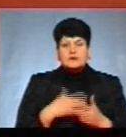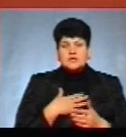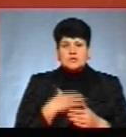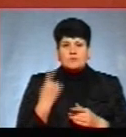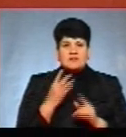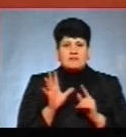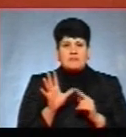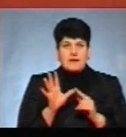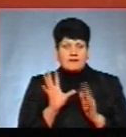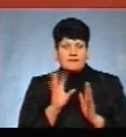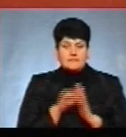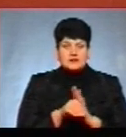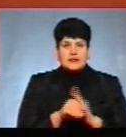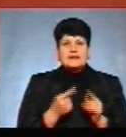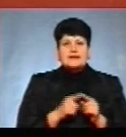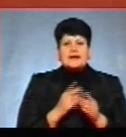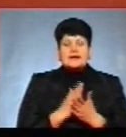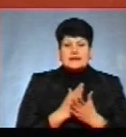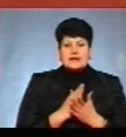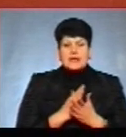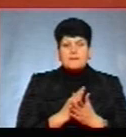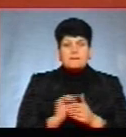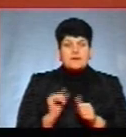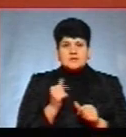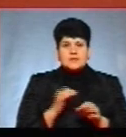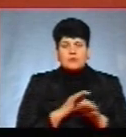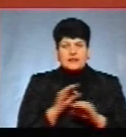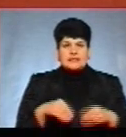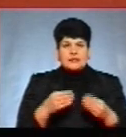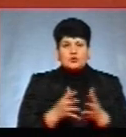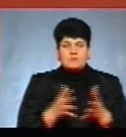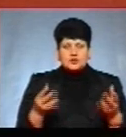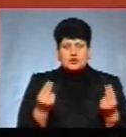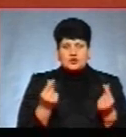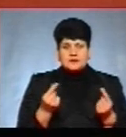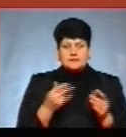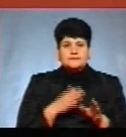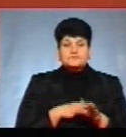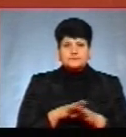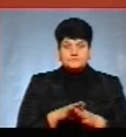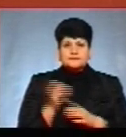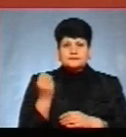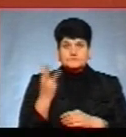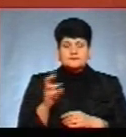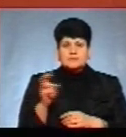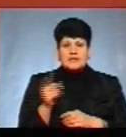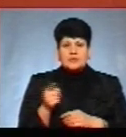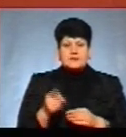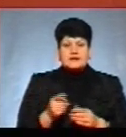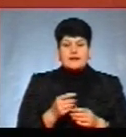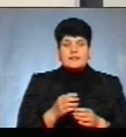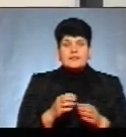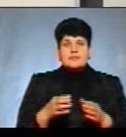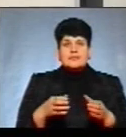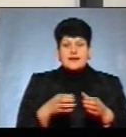область у П'ятірці областей, де реалізовується пілотний проект і відповідно більше коштів надано на реалізацію. 13 березня